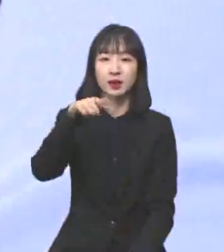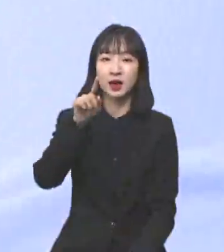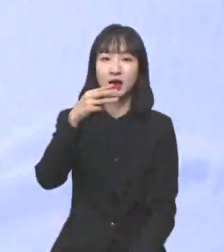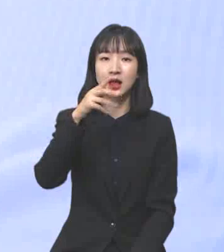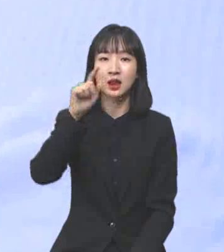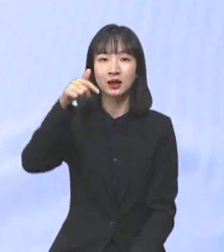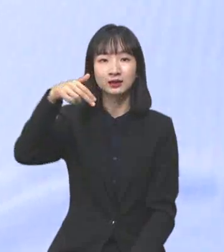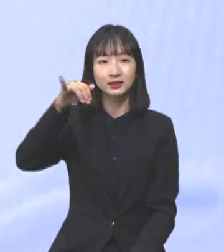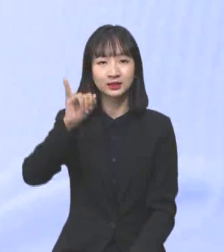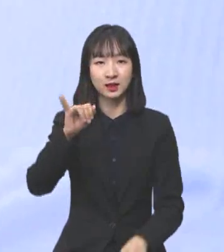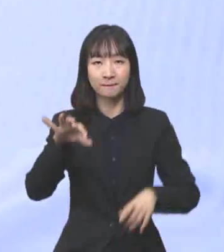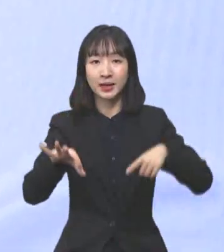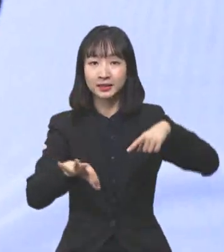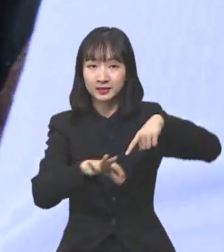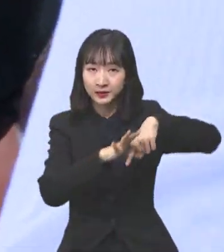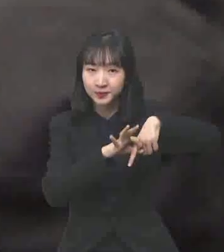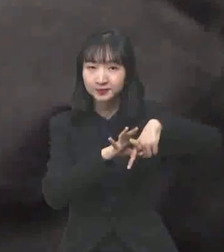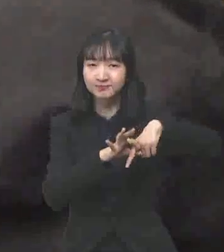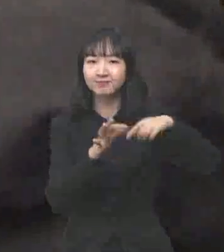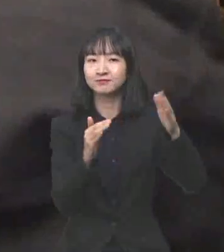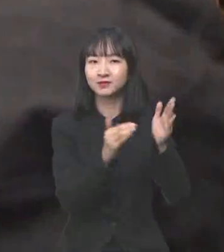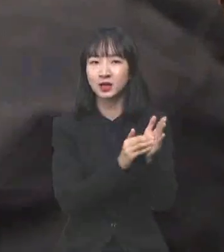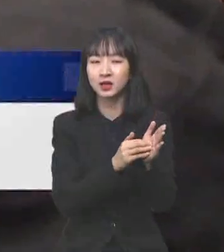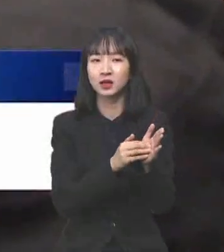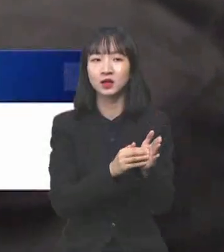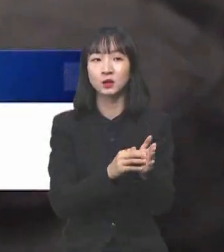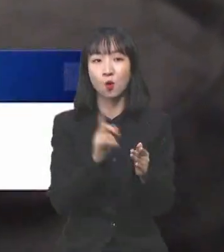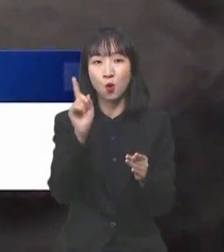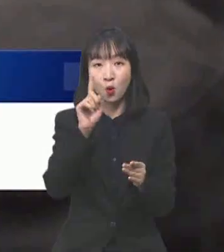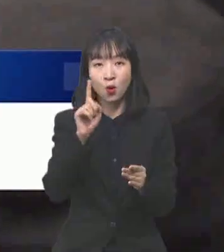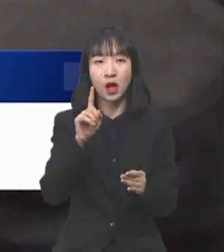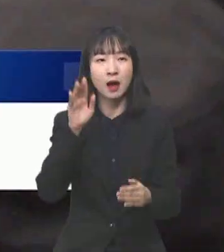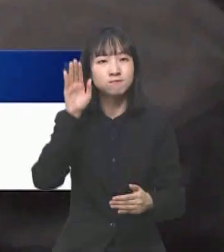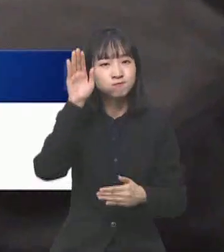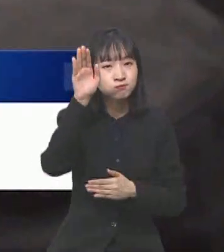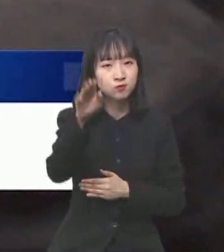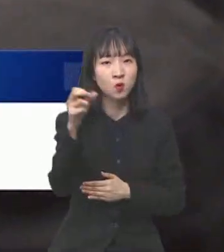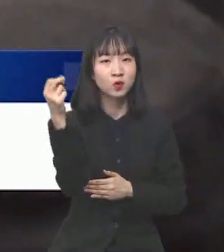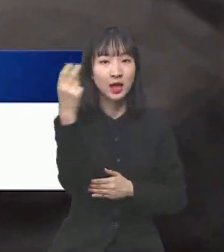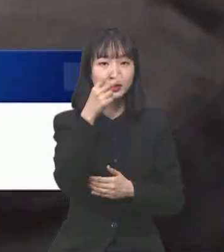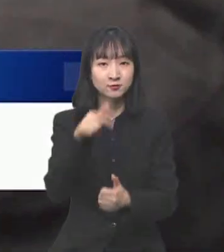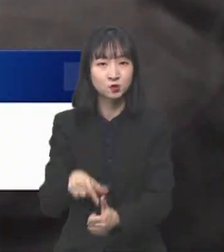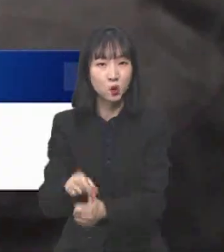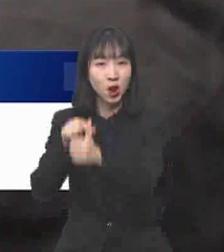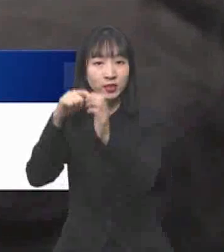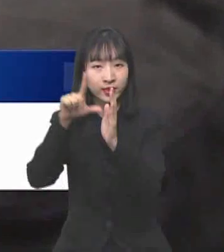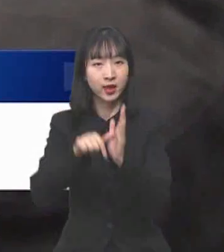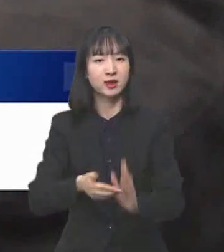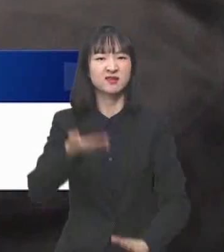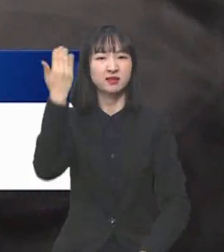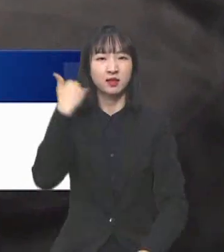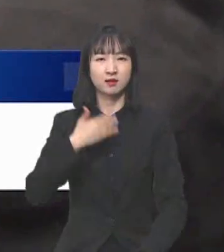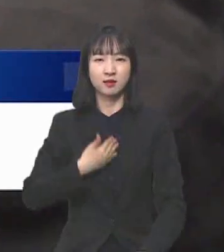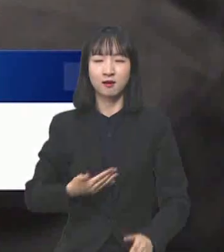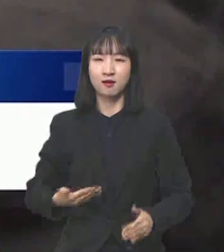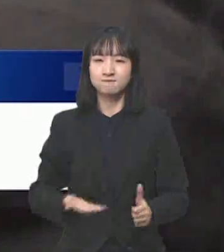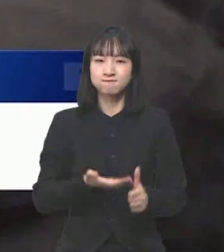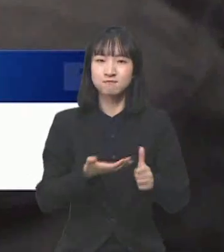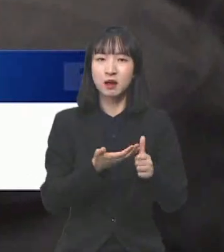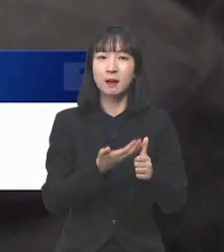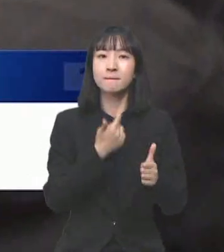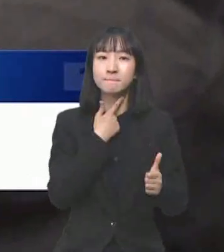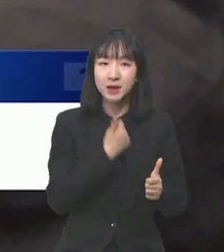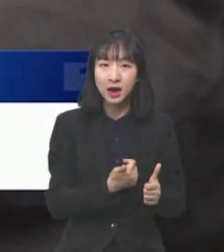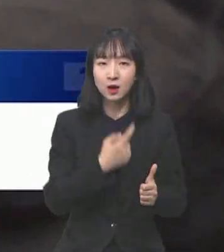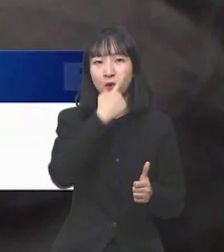시작했습니다 몸이 안 좋거나 에서 구조가 됐을 째 ii 가 우리가 방송했던 애가 맞구나 이렇게 좀 확인하기